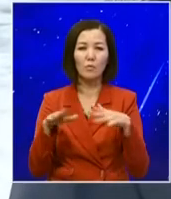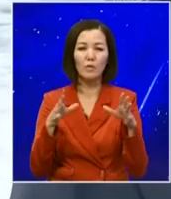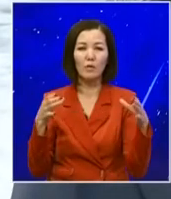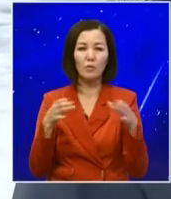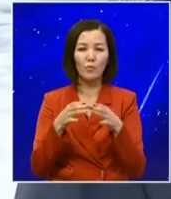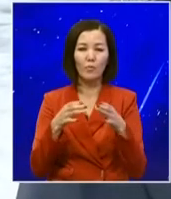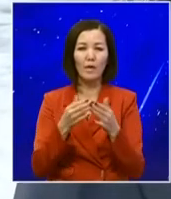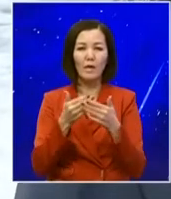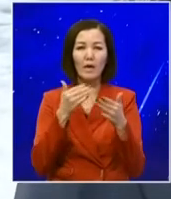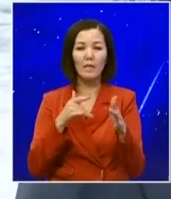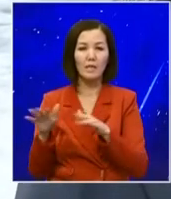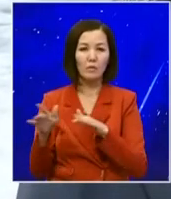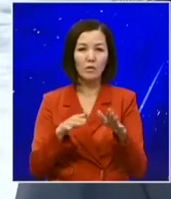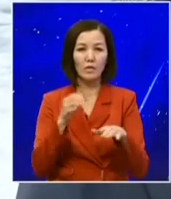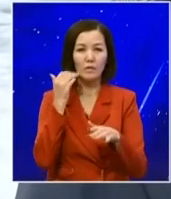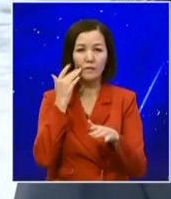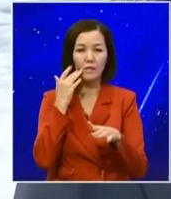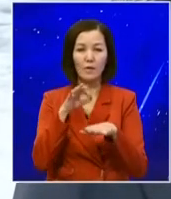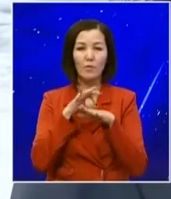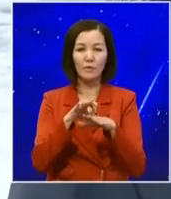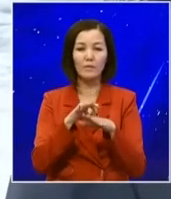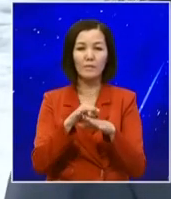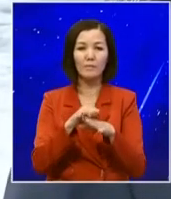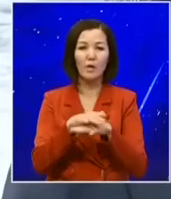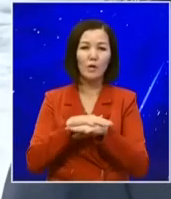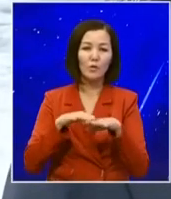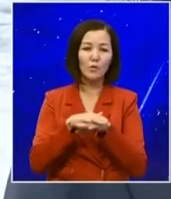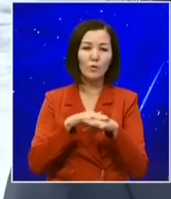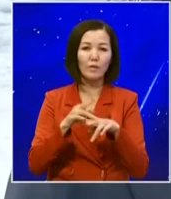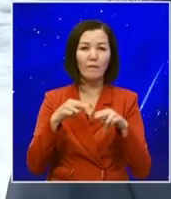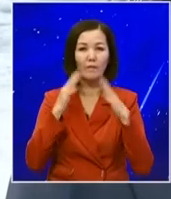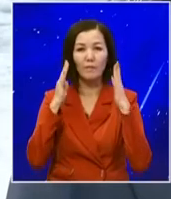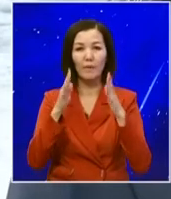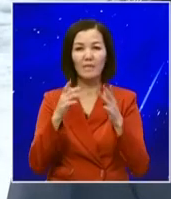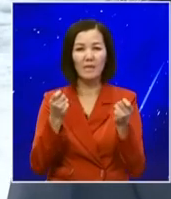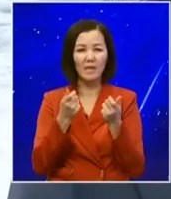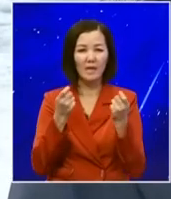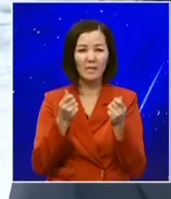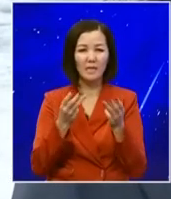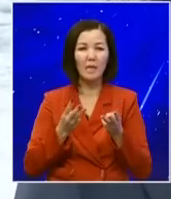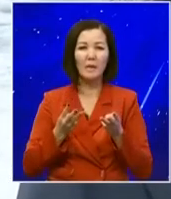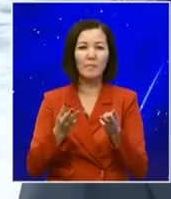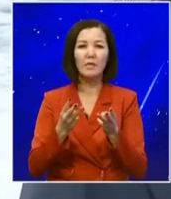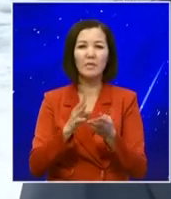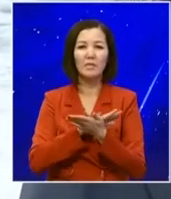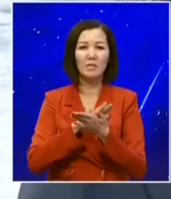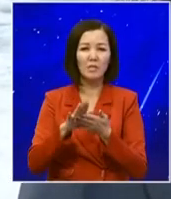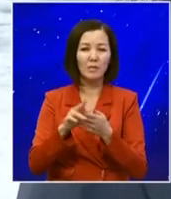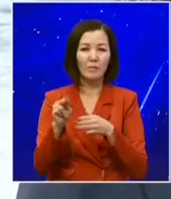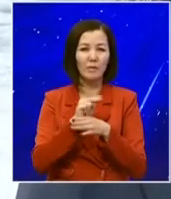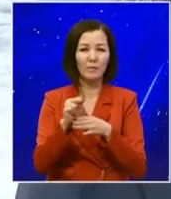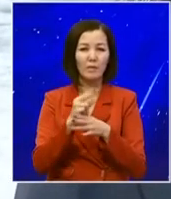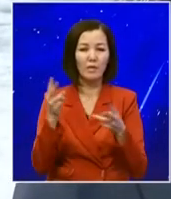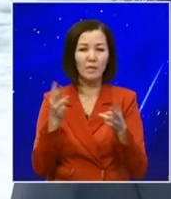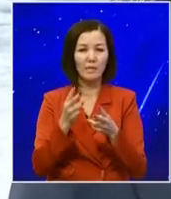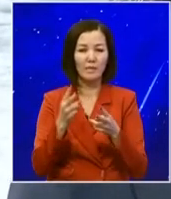Біз алдын алу шараларын жиі өткіземіз. Тұрғындардың құлақ қойып тыңдайтындары аз. Пештерінің жарықтарын жамамайды. Мұржаны